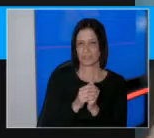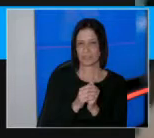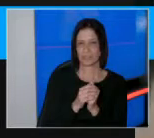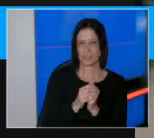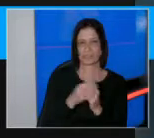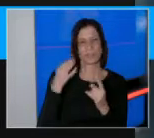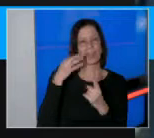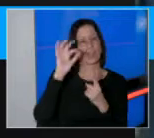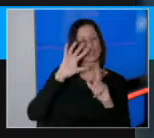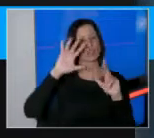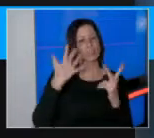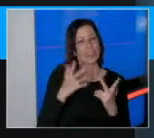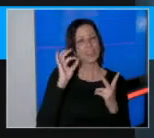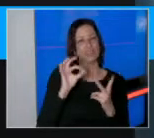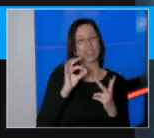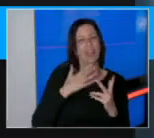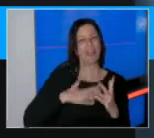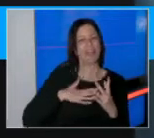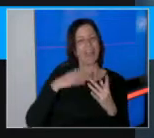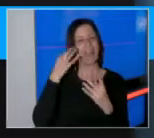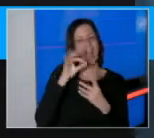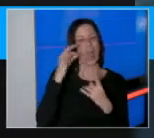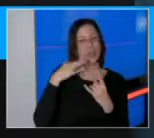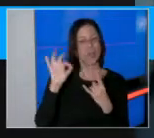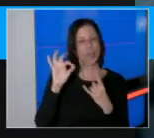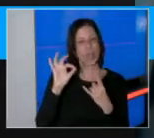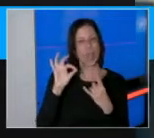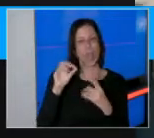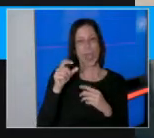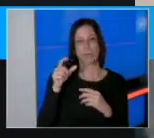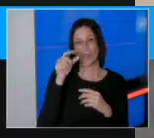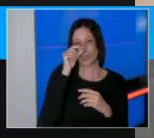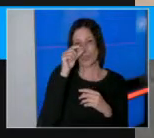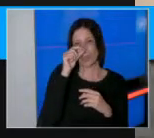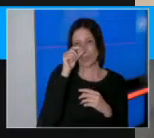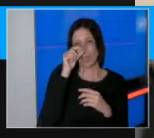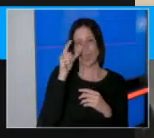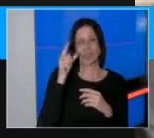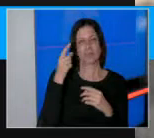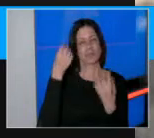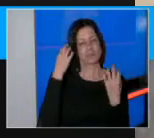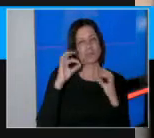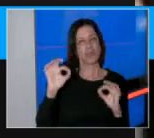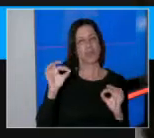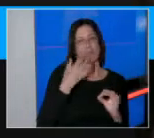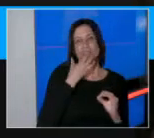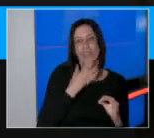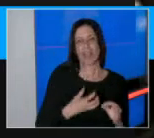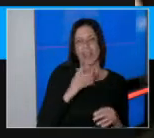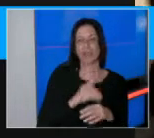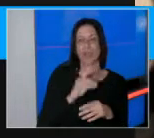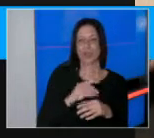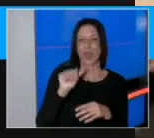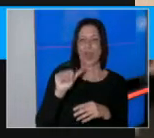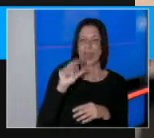נר שמיני של חנוכה בדובאי עם כבוד הרב דוקטור אלי עבדי, הרב הבכיר של מועצת היהודים של